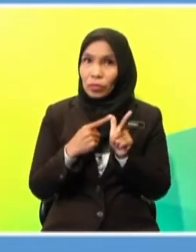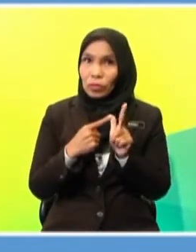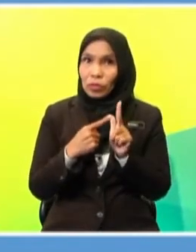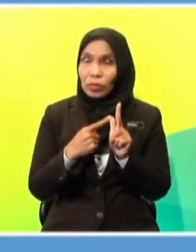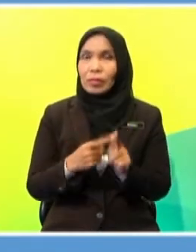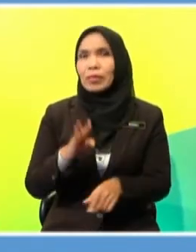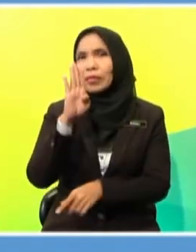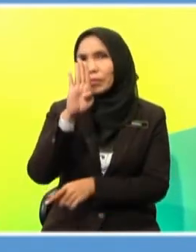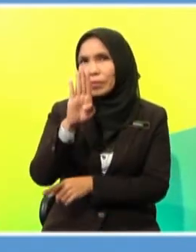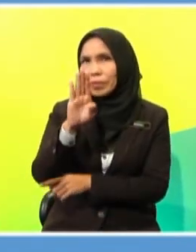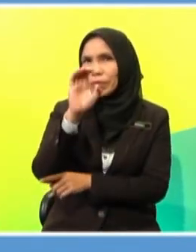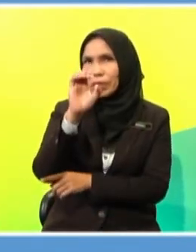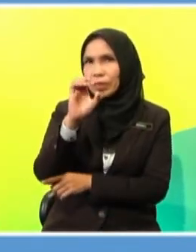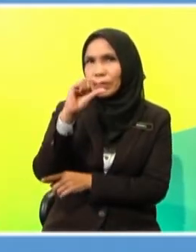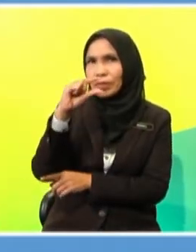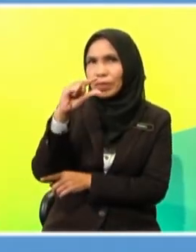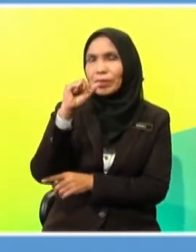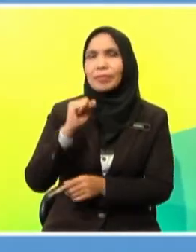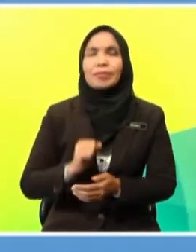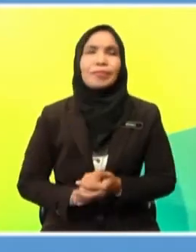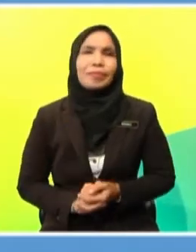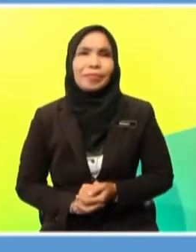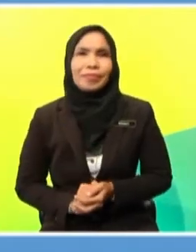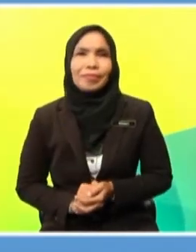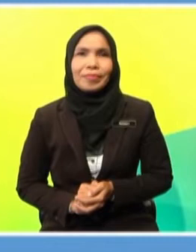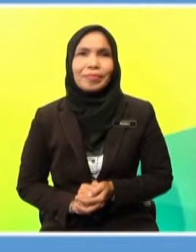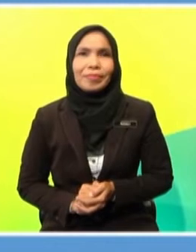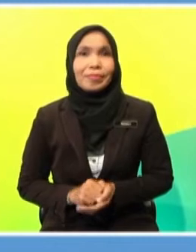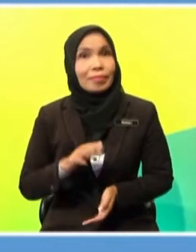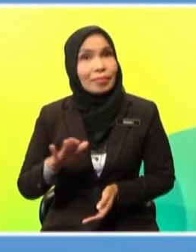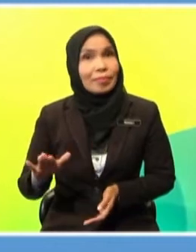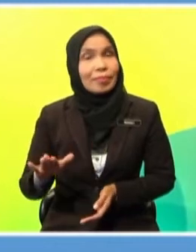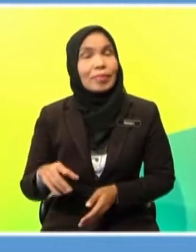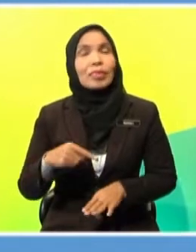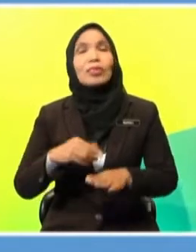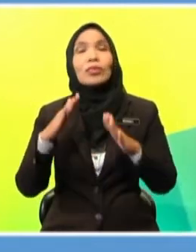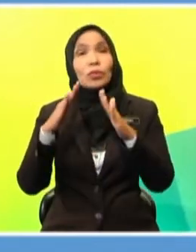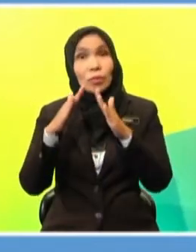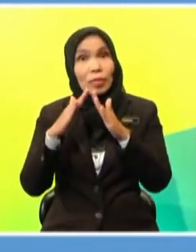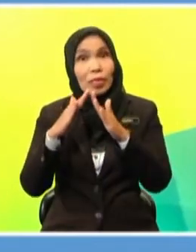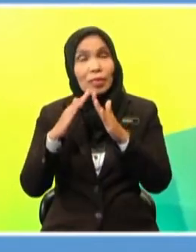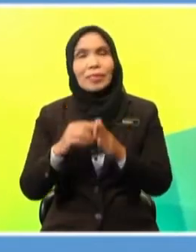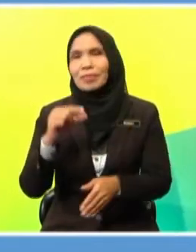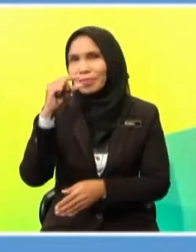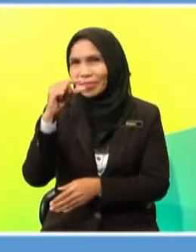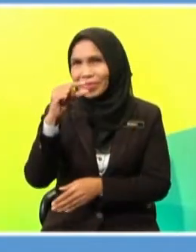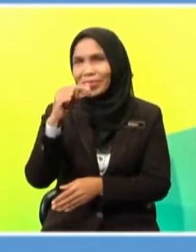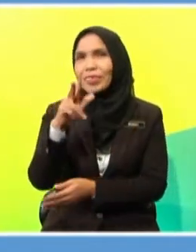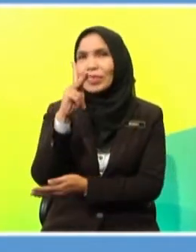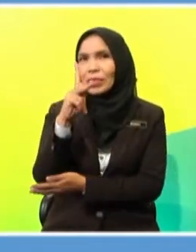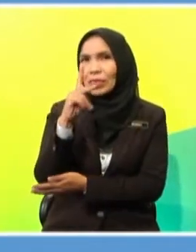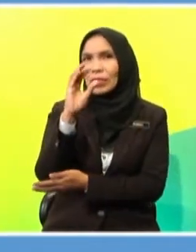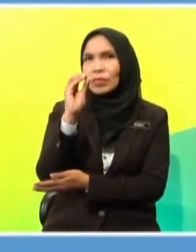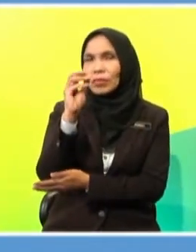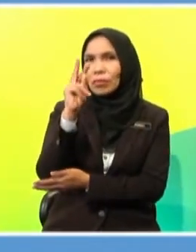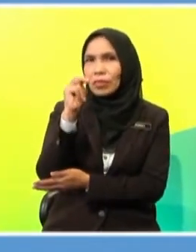backup beige ada anak-anak di rumah Ji juga adalah huruf konsonan kita tinggal di